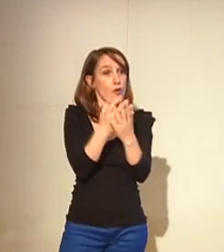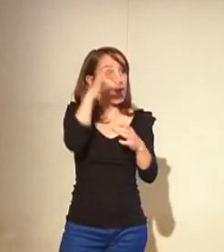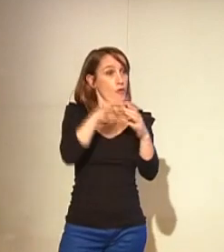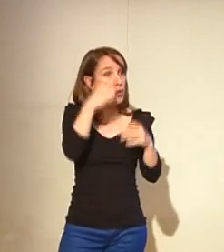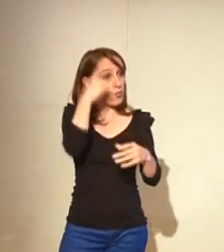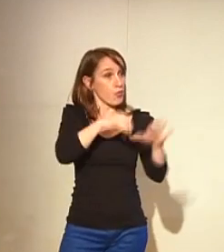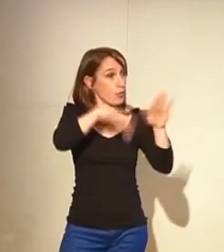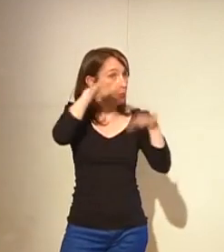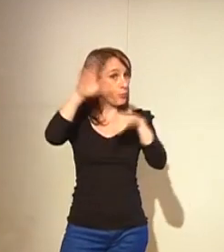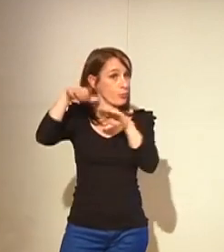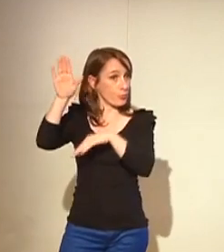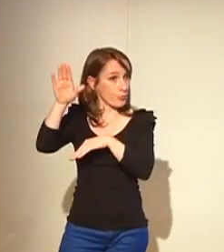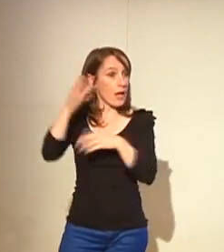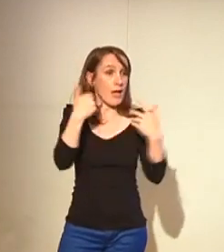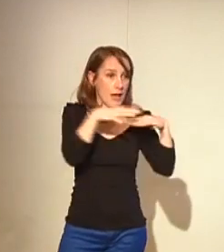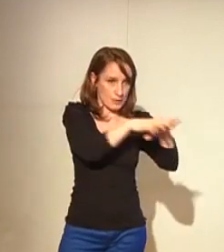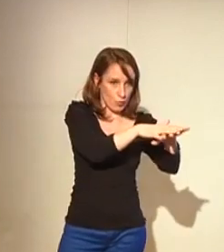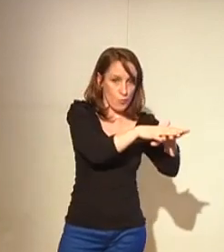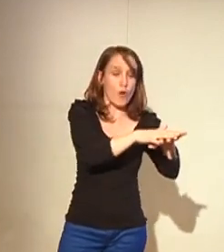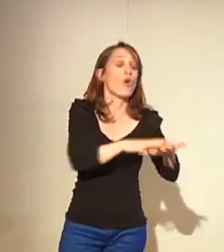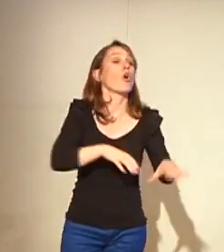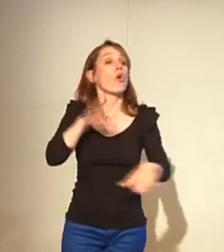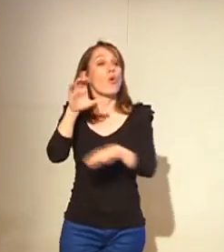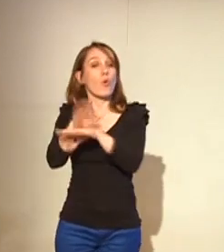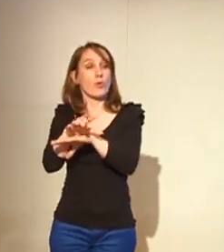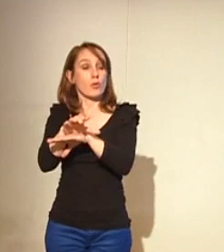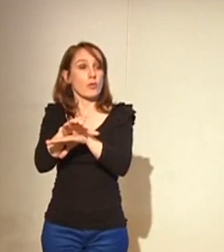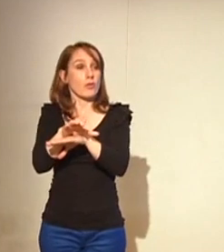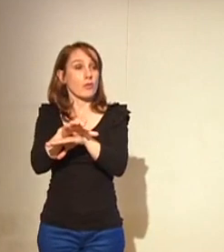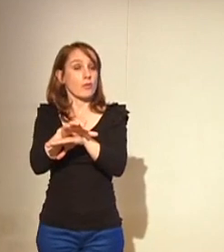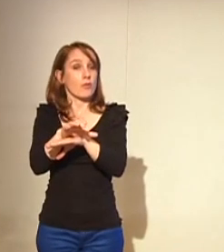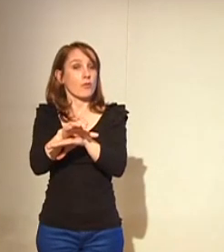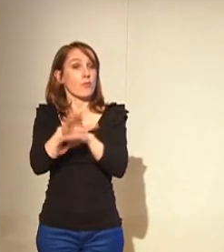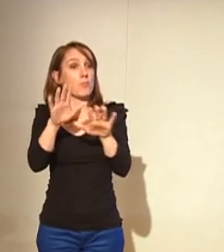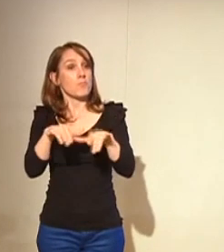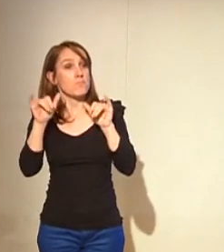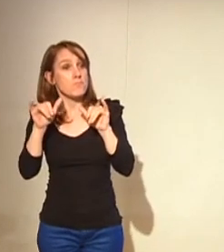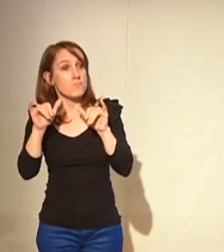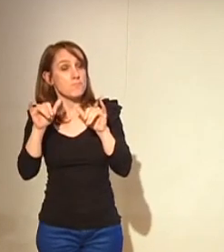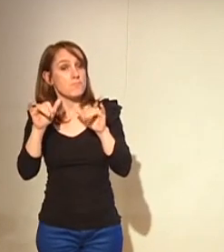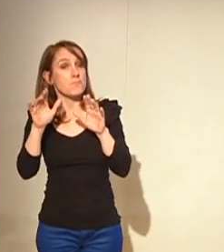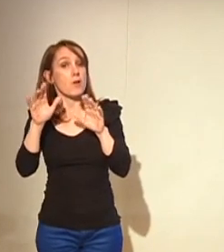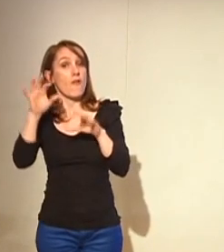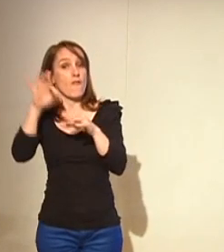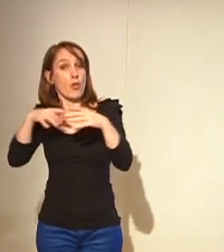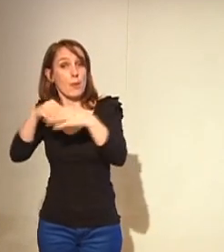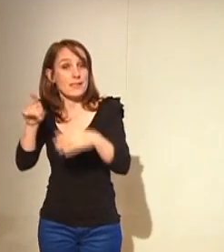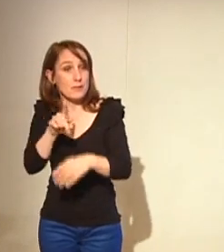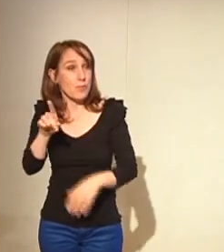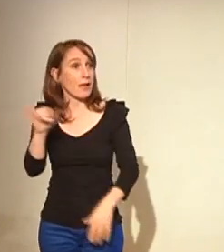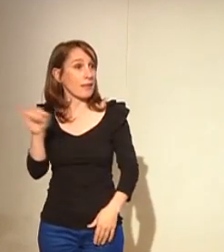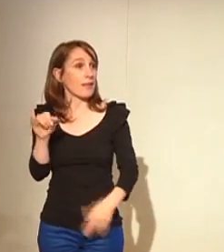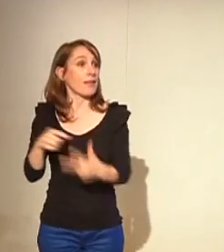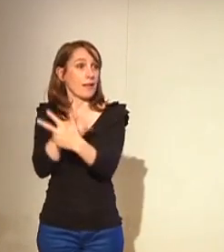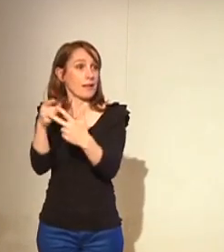pour le rassemblement qui est contre qui s'abstient qui ne prend pas part au vote